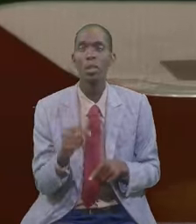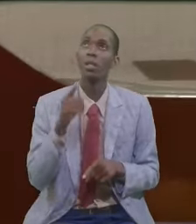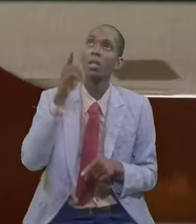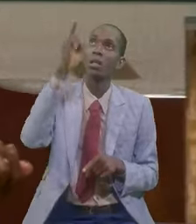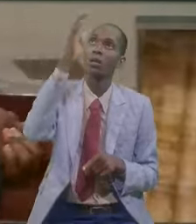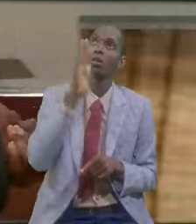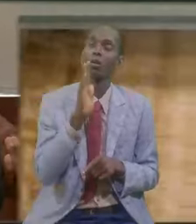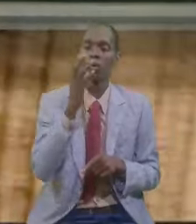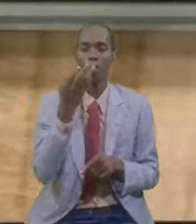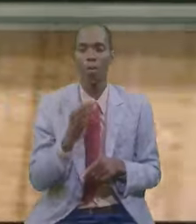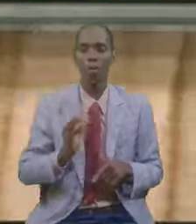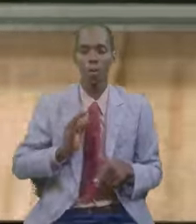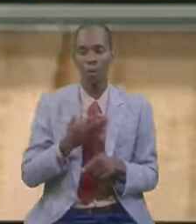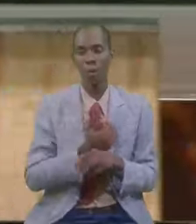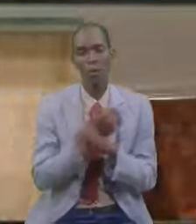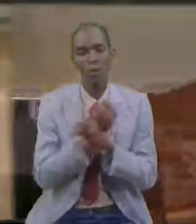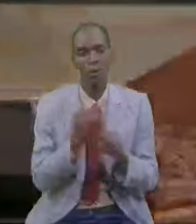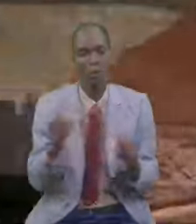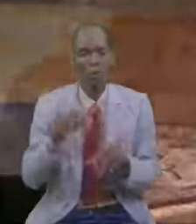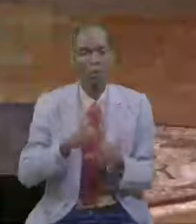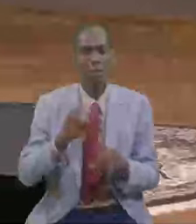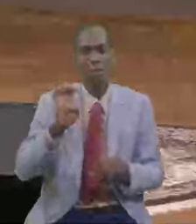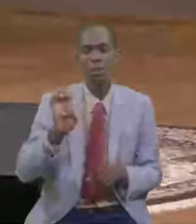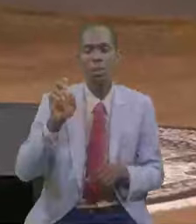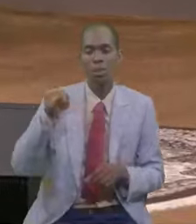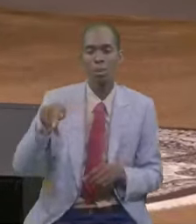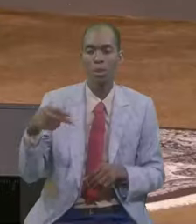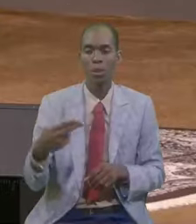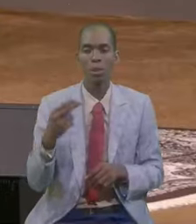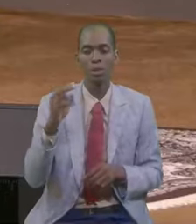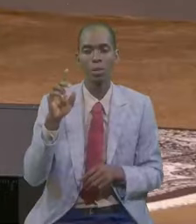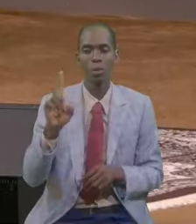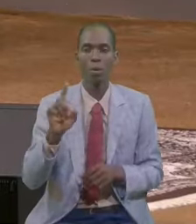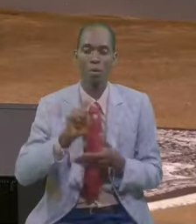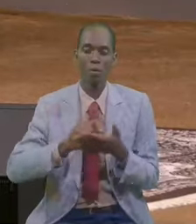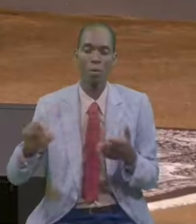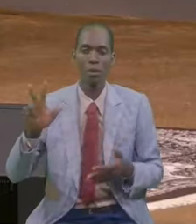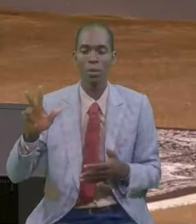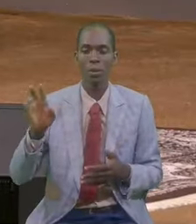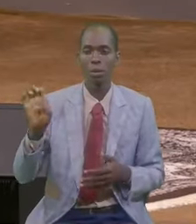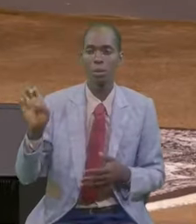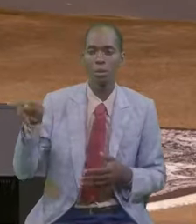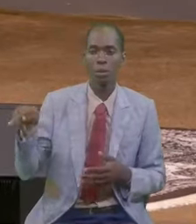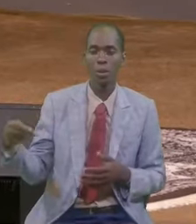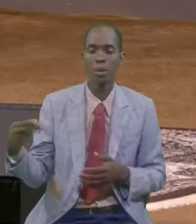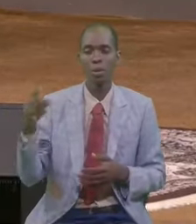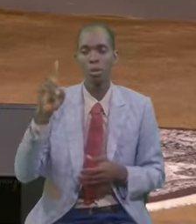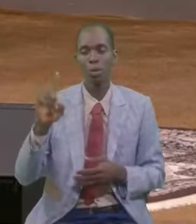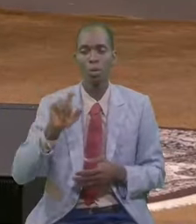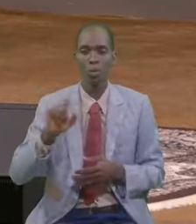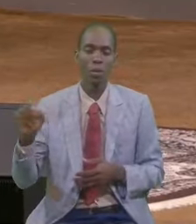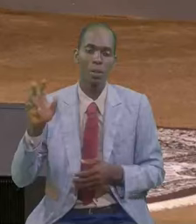Dieu de notre salut. Éphésiens 1, Éphésiens chapitre